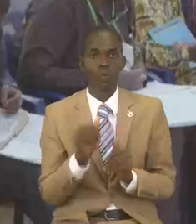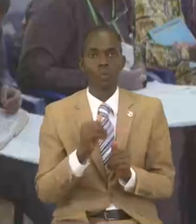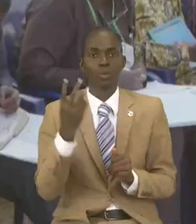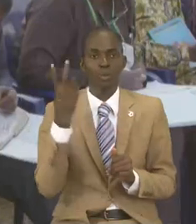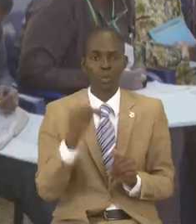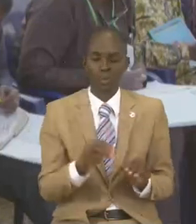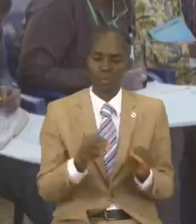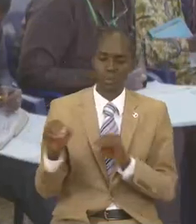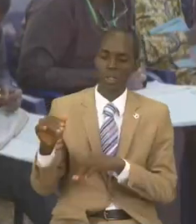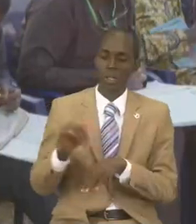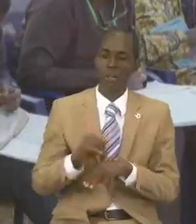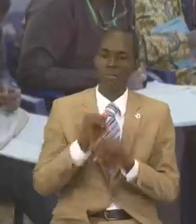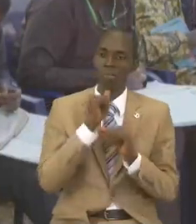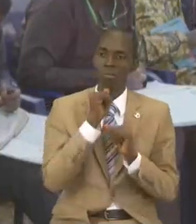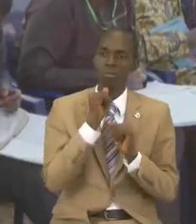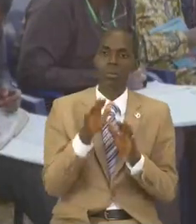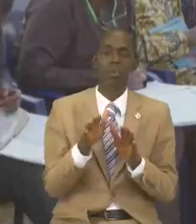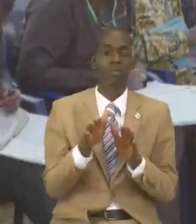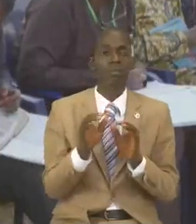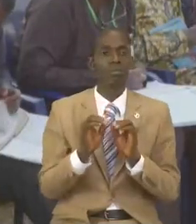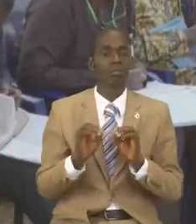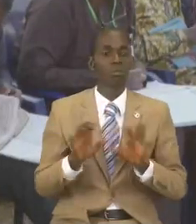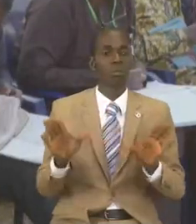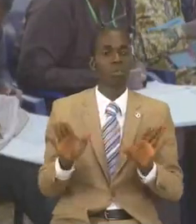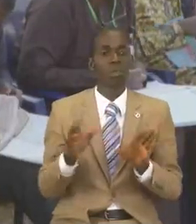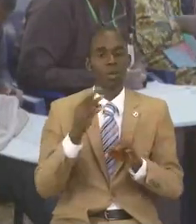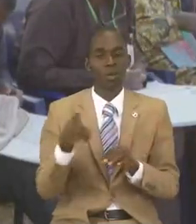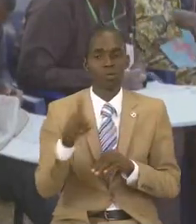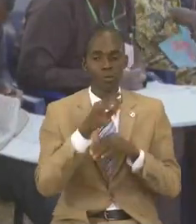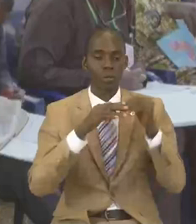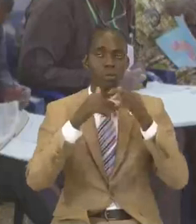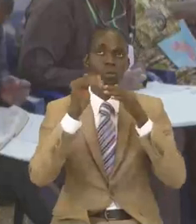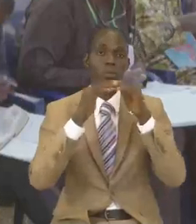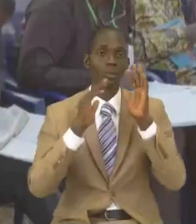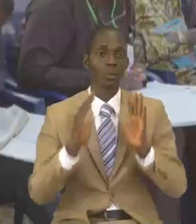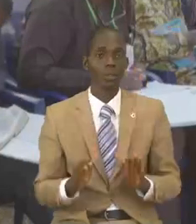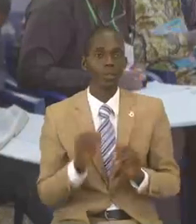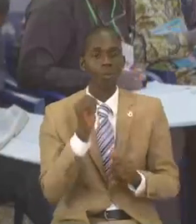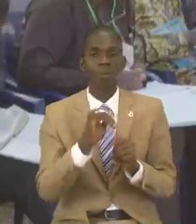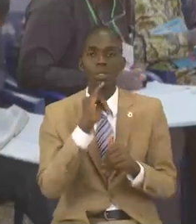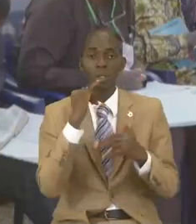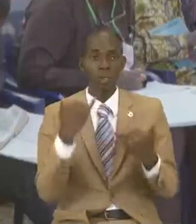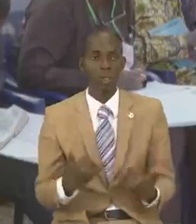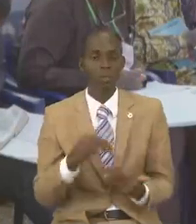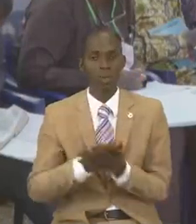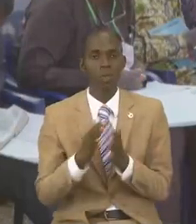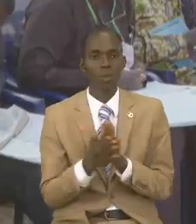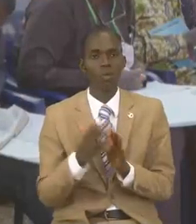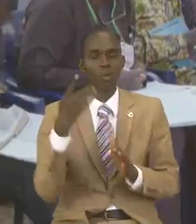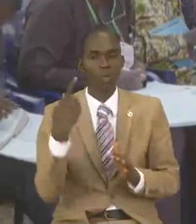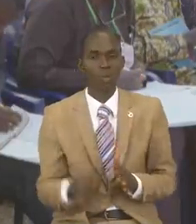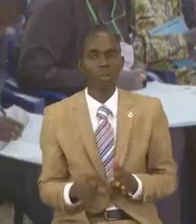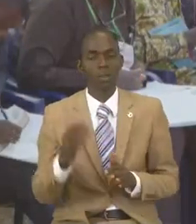qui bâtissez et qui est devenue la principale de l'angle.